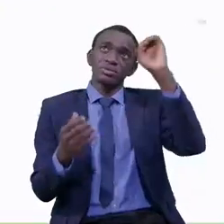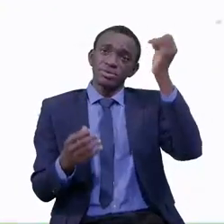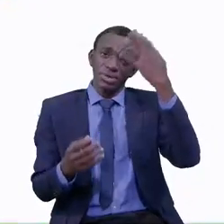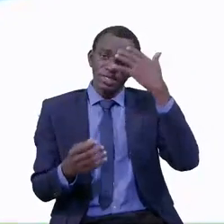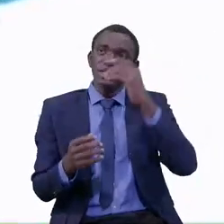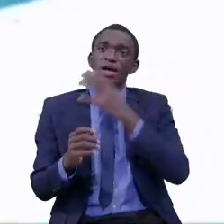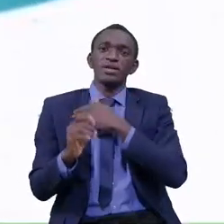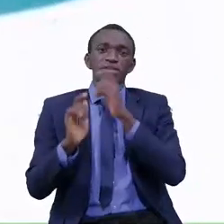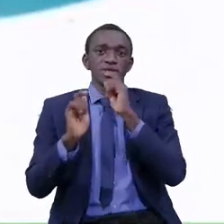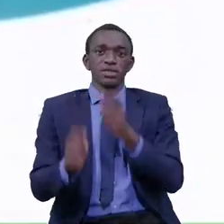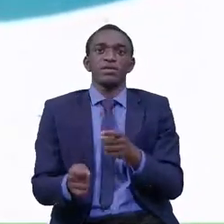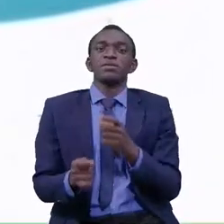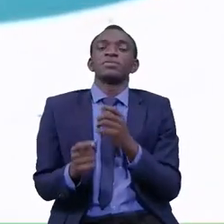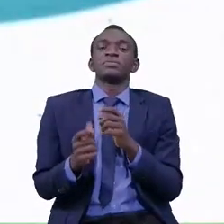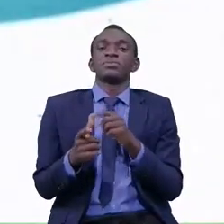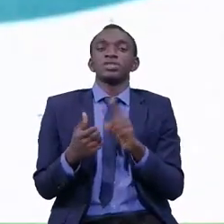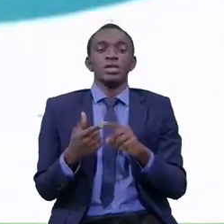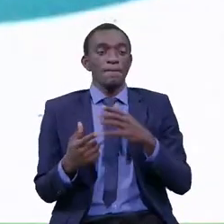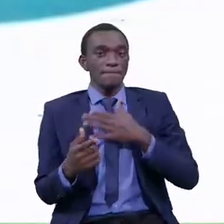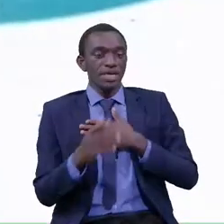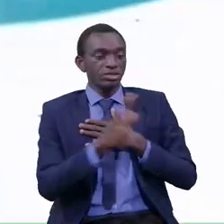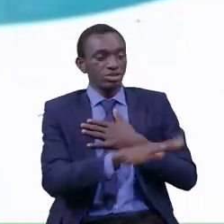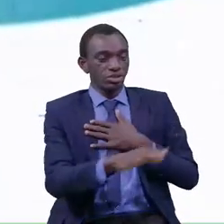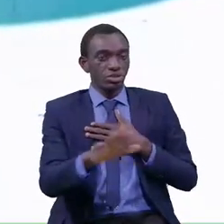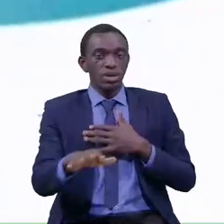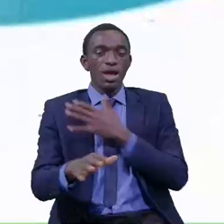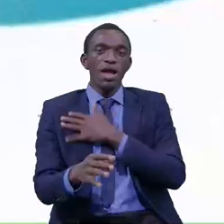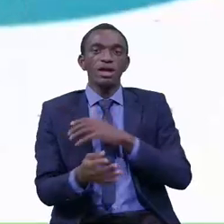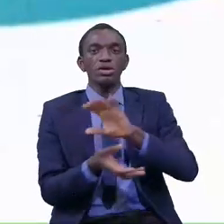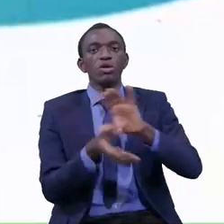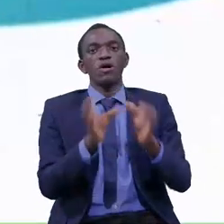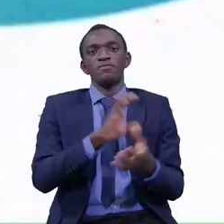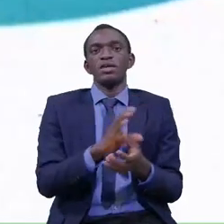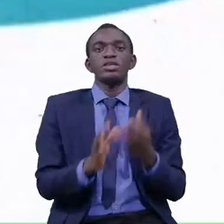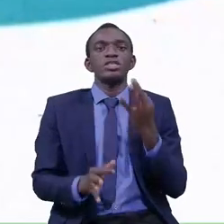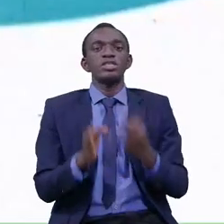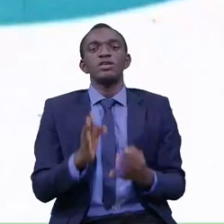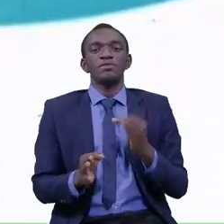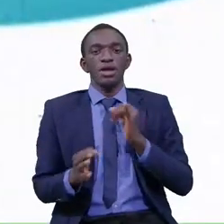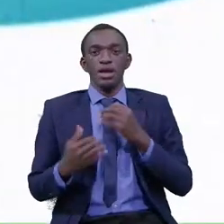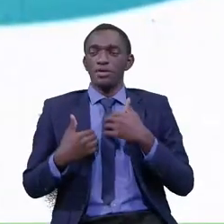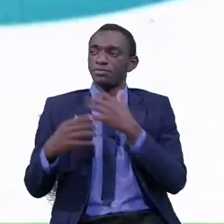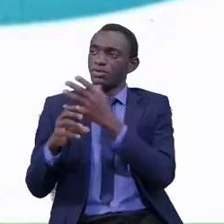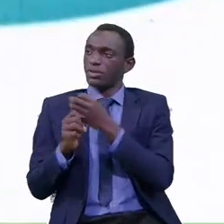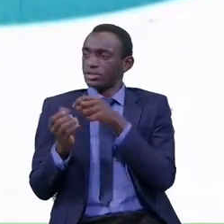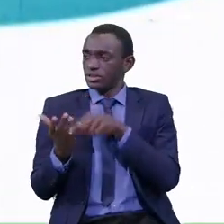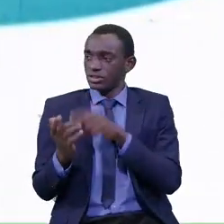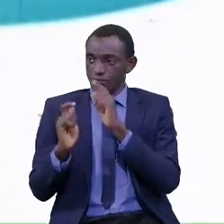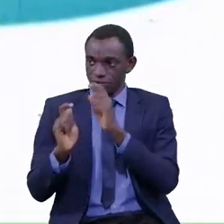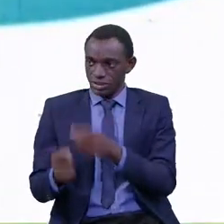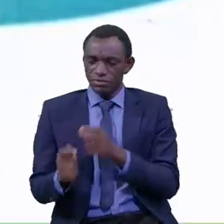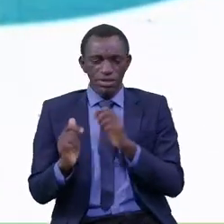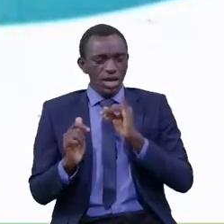tes enfants, pour me convertir. Si vous l'avez eu, pourquoi ne pas enseigner